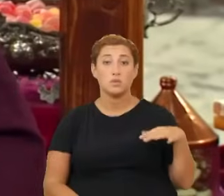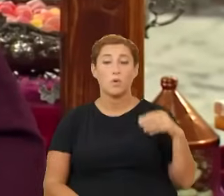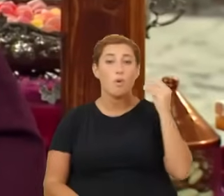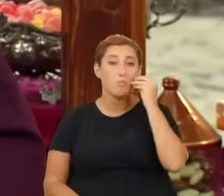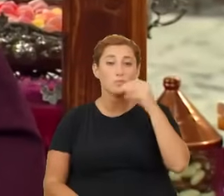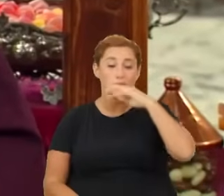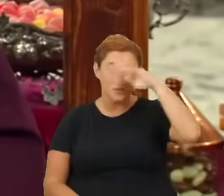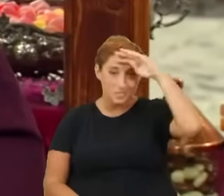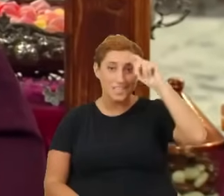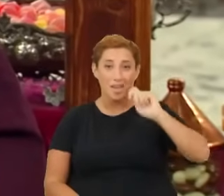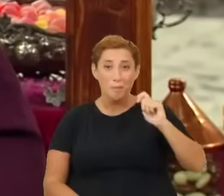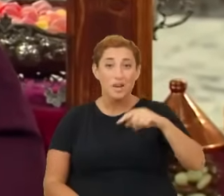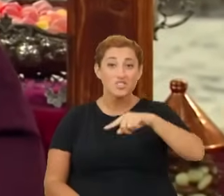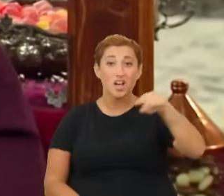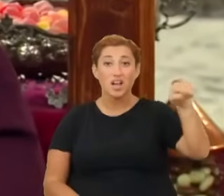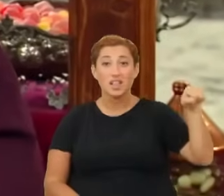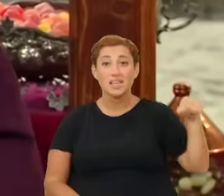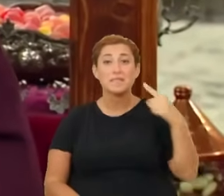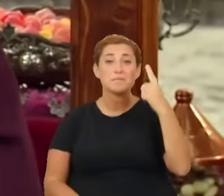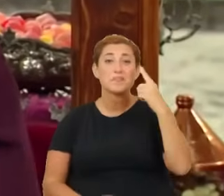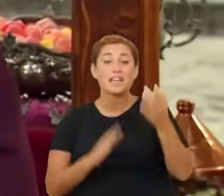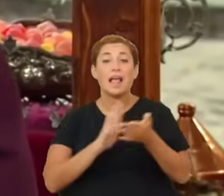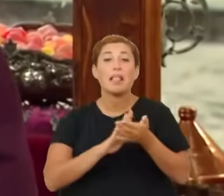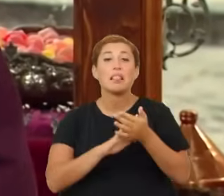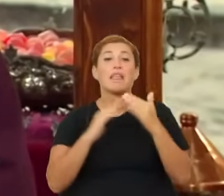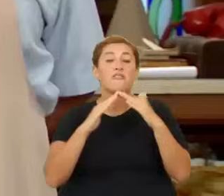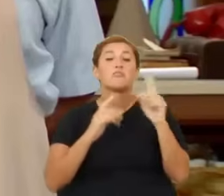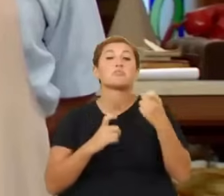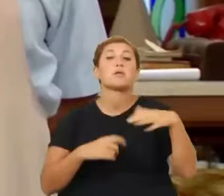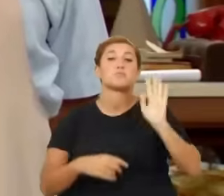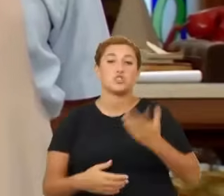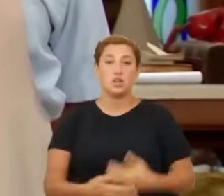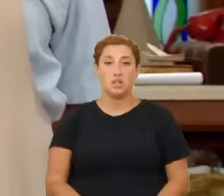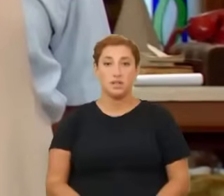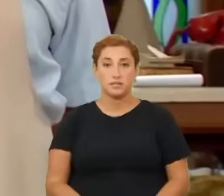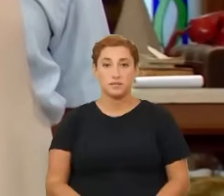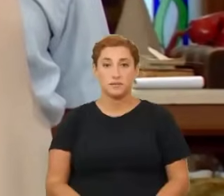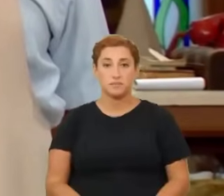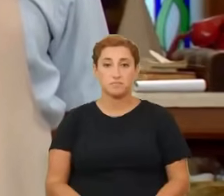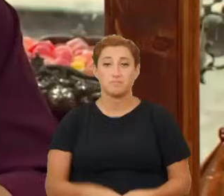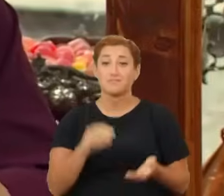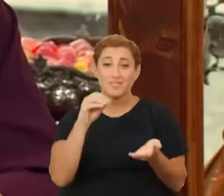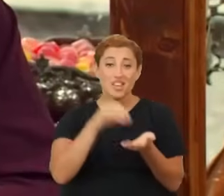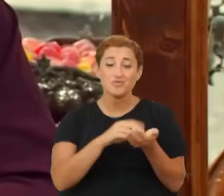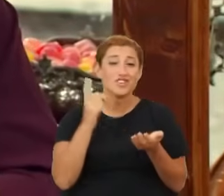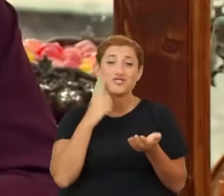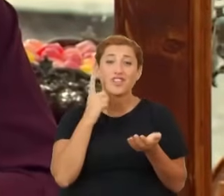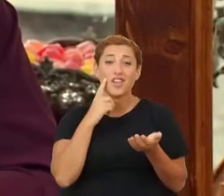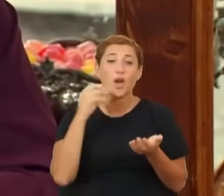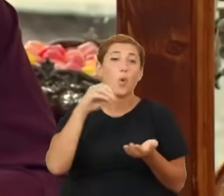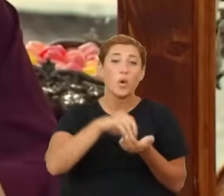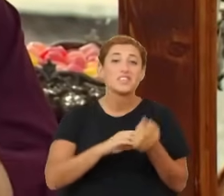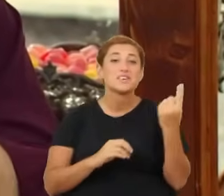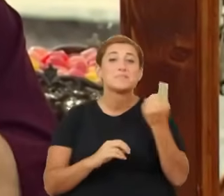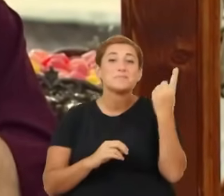öpüp harçlık alabilecekleri bir el bulamayacaklar. Avucuna